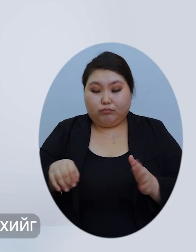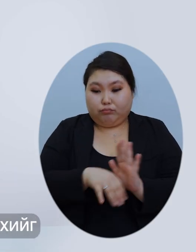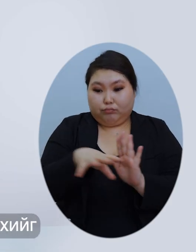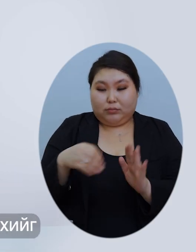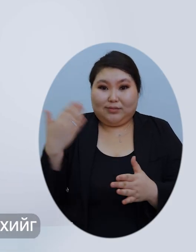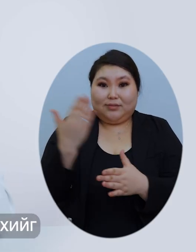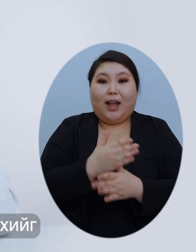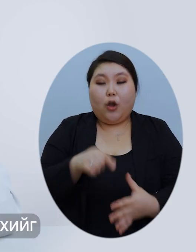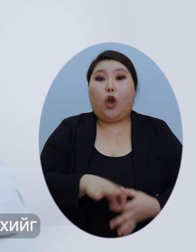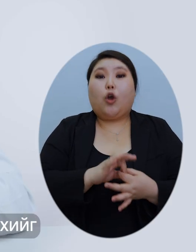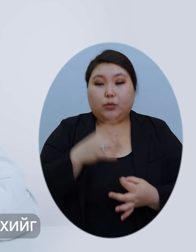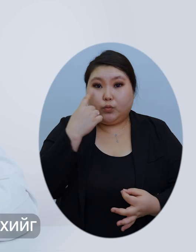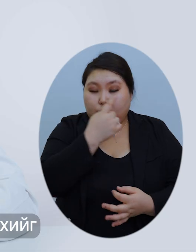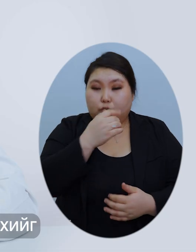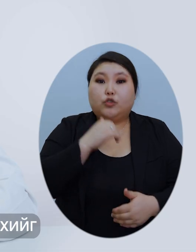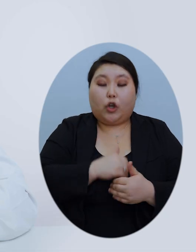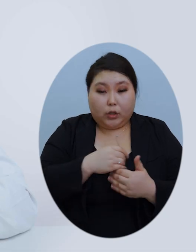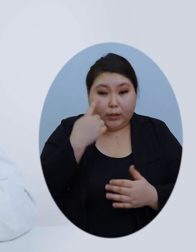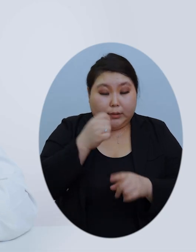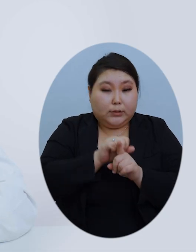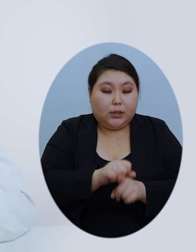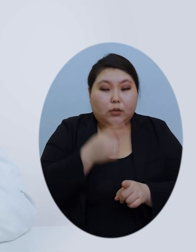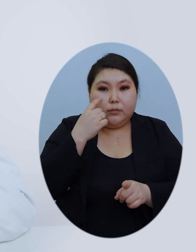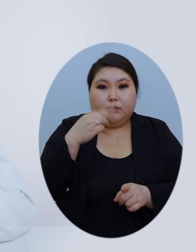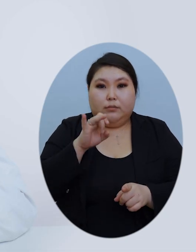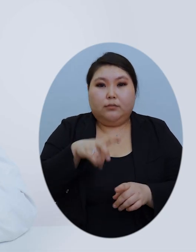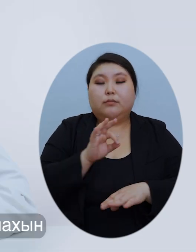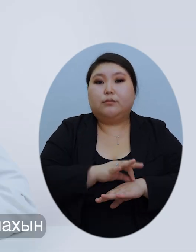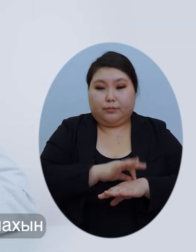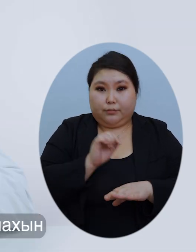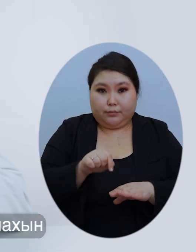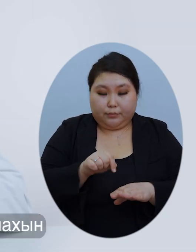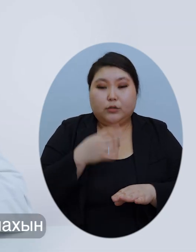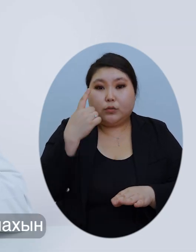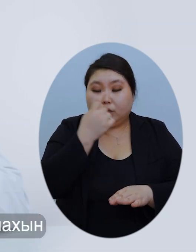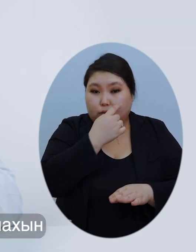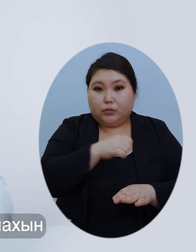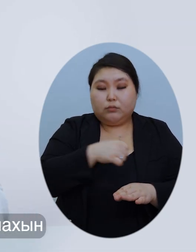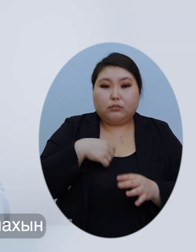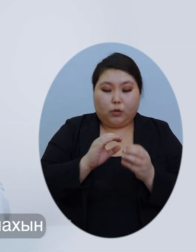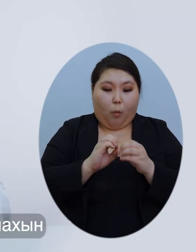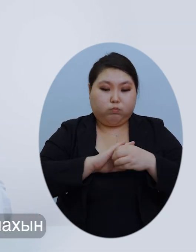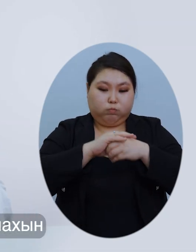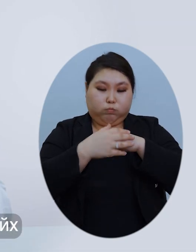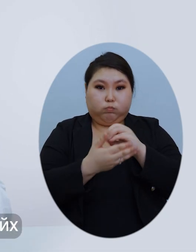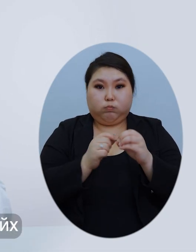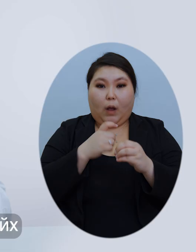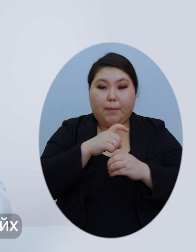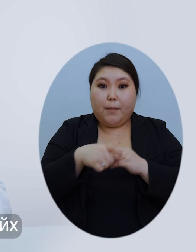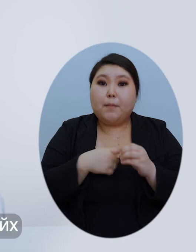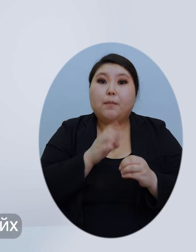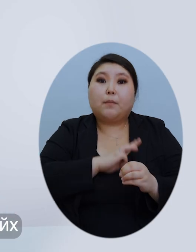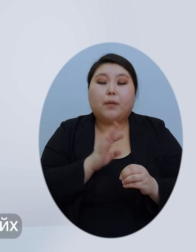саацсантай холбоотой нүдний дотоод даралт нэмэгдэхийг нүдний даралт өвчин гэдэг. Нүд өөрийнхөө бөмбөлөх хэлбэрийг хадгалахын тулд